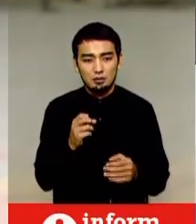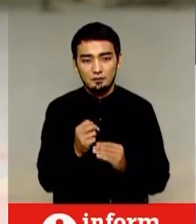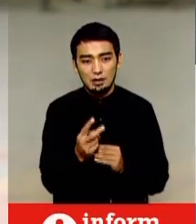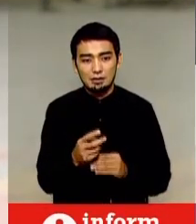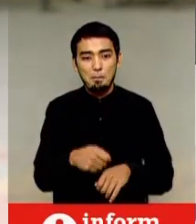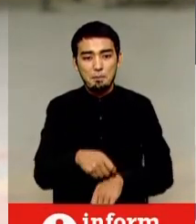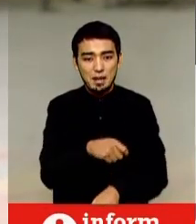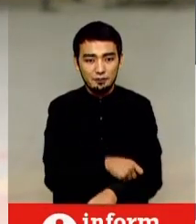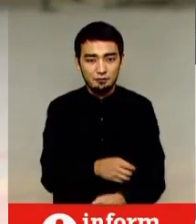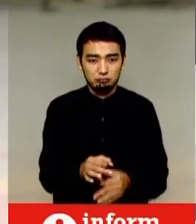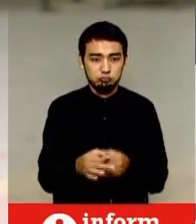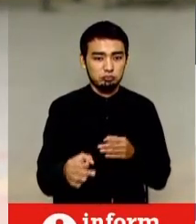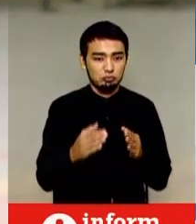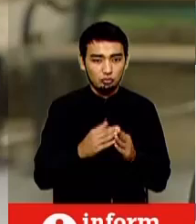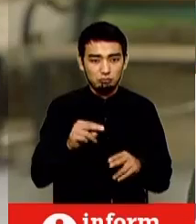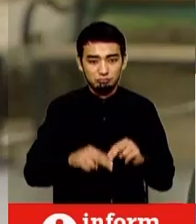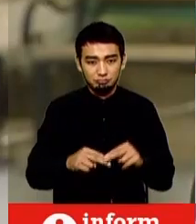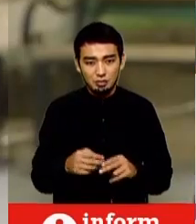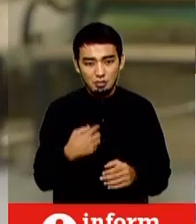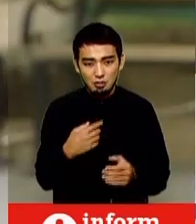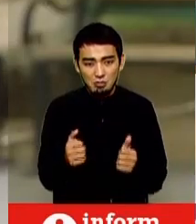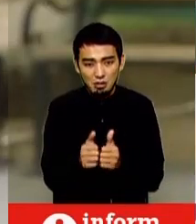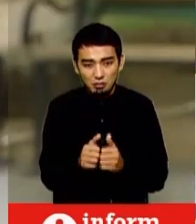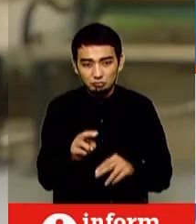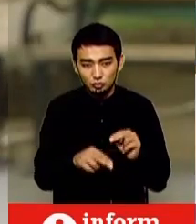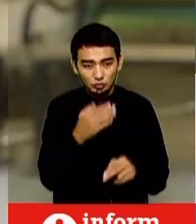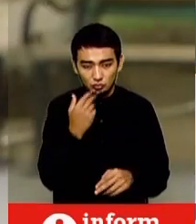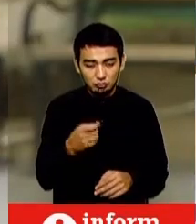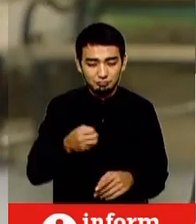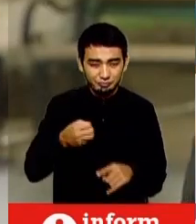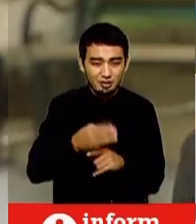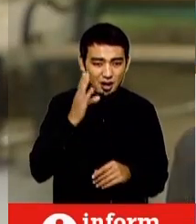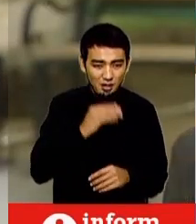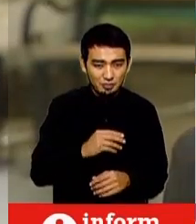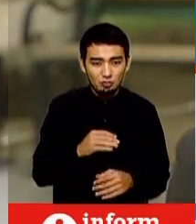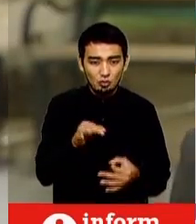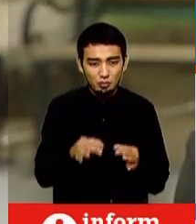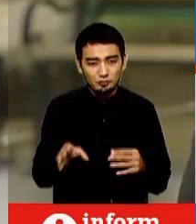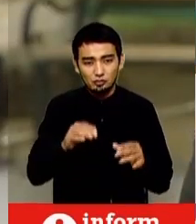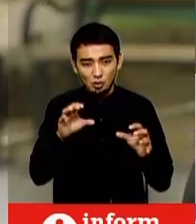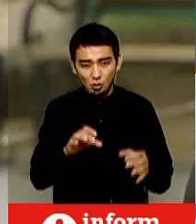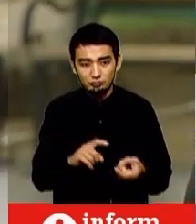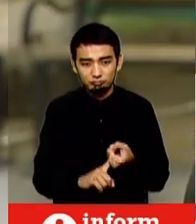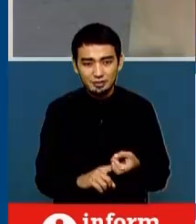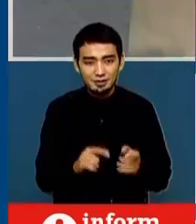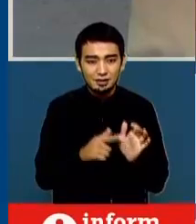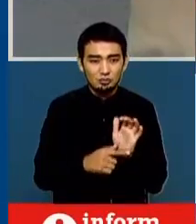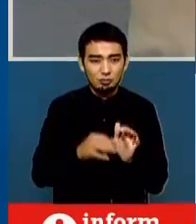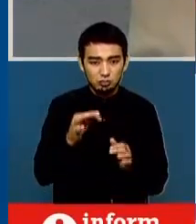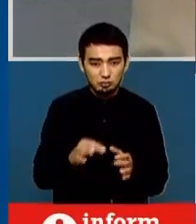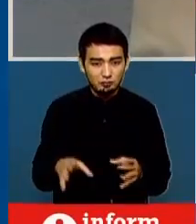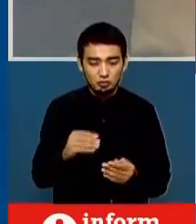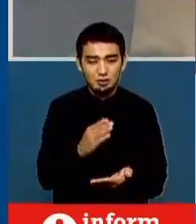есть соответствует нормам строительства. На руках у заказчика имеется протокол собрания с согласиями жильцами не менее 70%. С